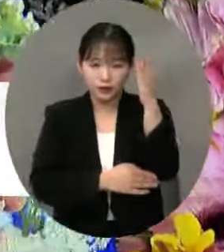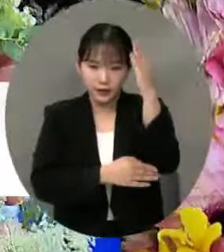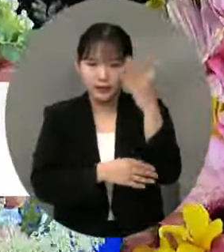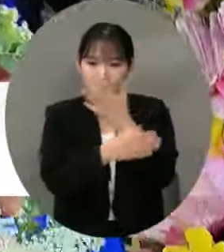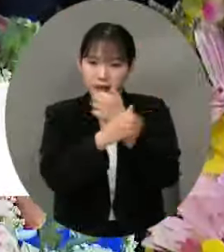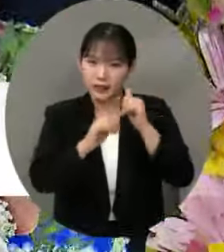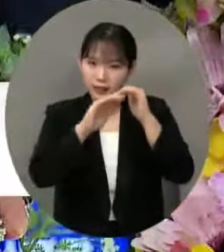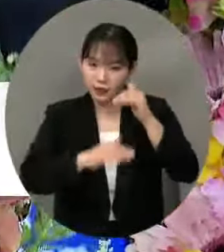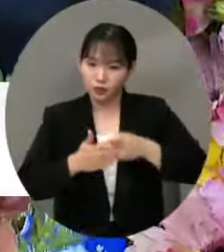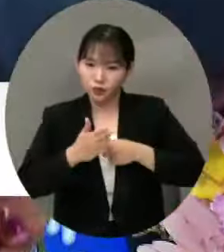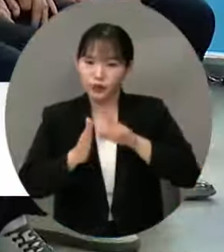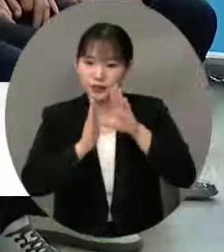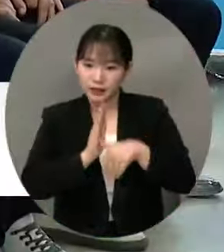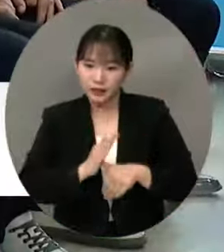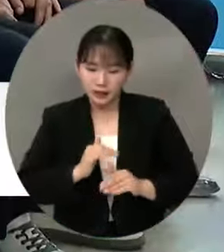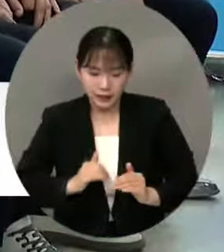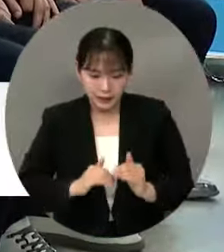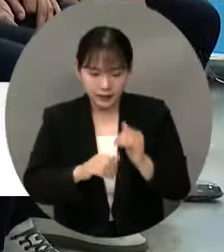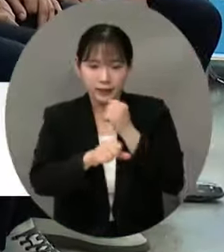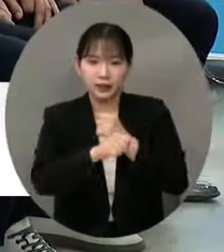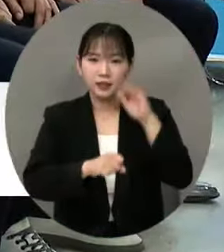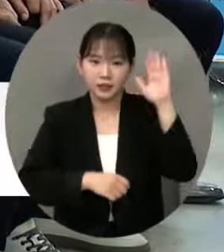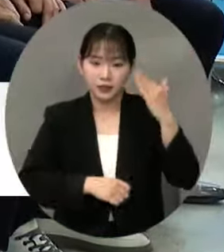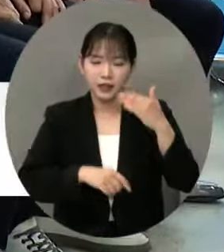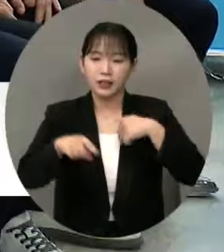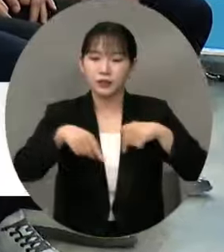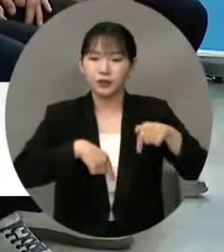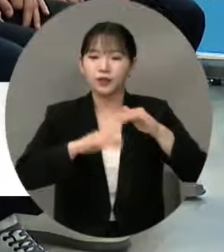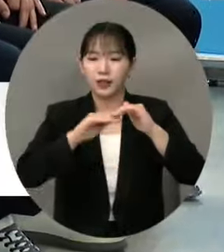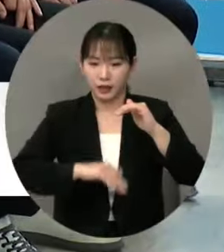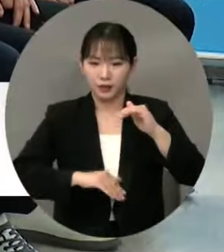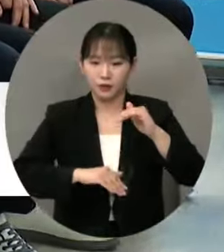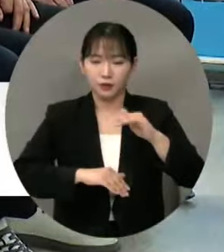내용을 추진하면서 진행해야 할 정책 사안이라며